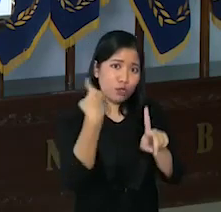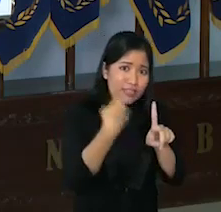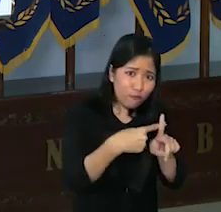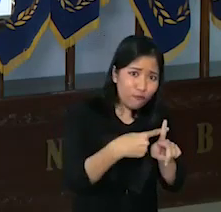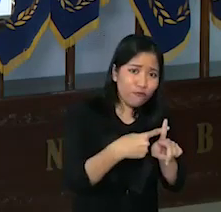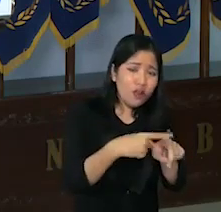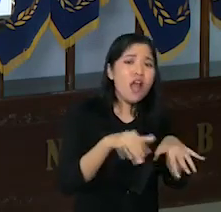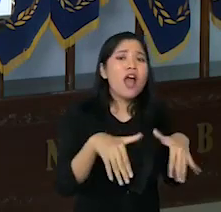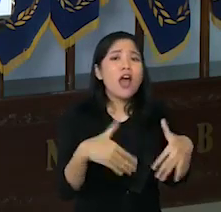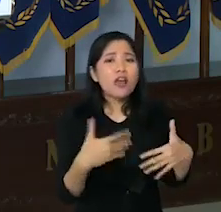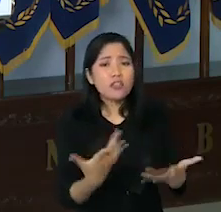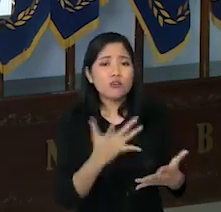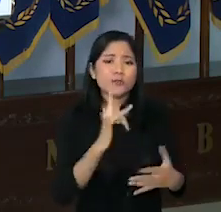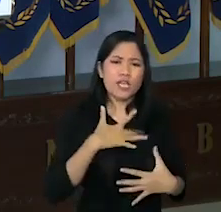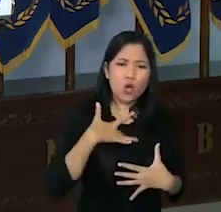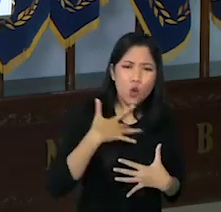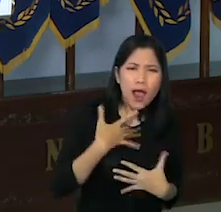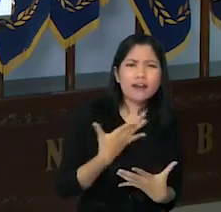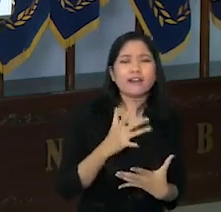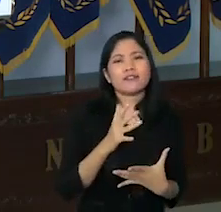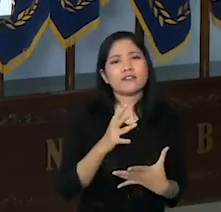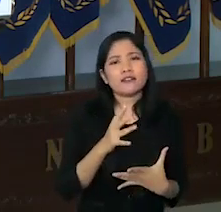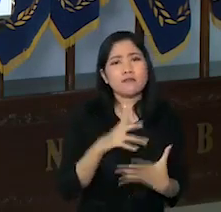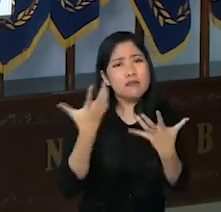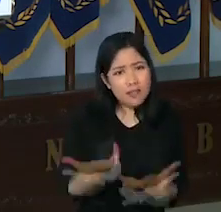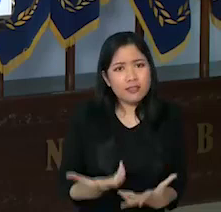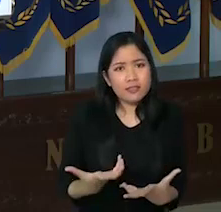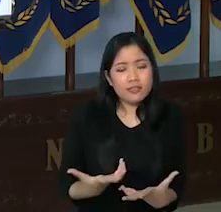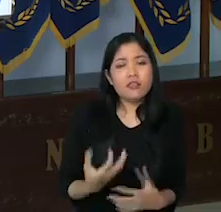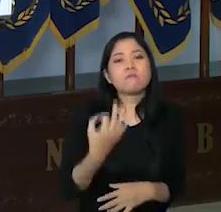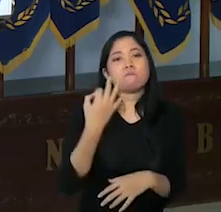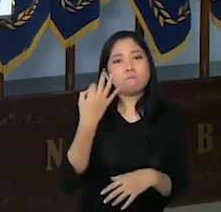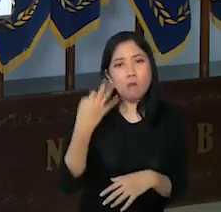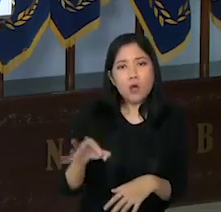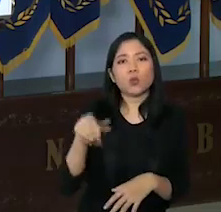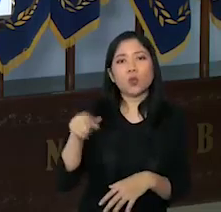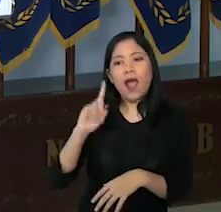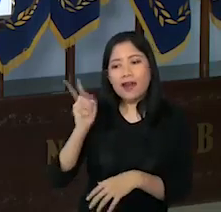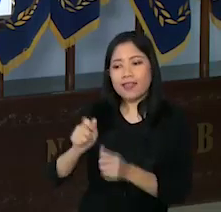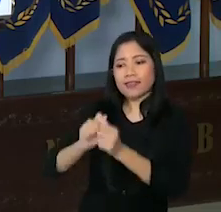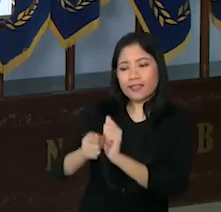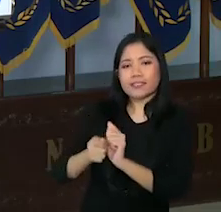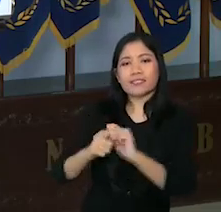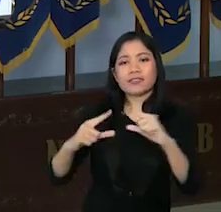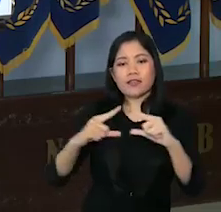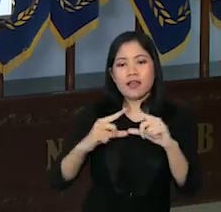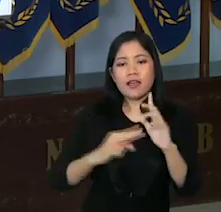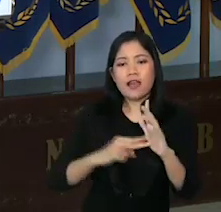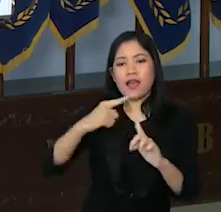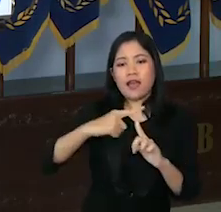atau keluhan klinis semakin memberat baru kita laksanakan pemeriksaan antigen dengan